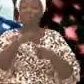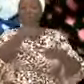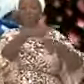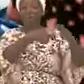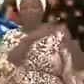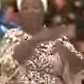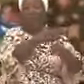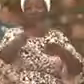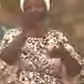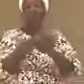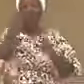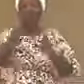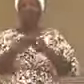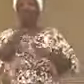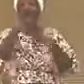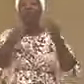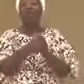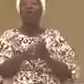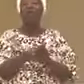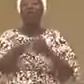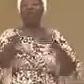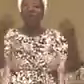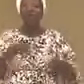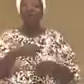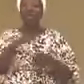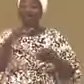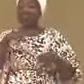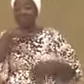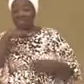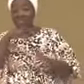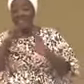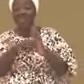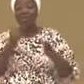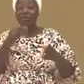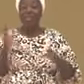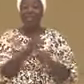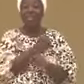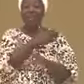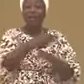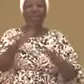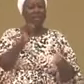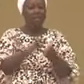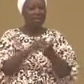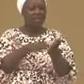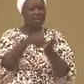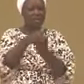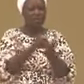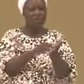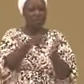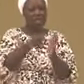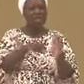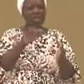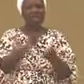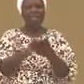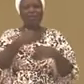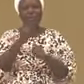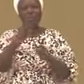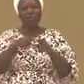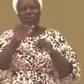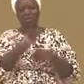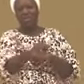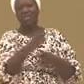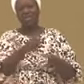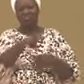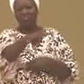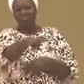ballet toute intimité vallée ballet cette faiblesse qui fait que tu as il abat